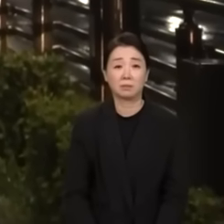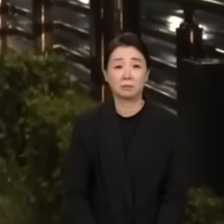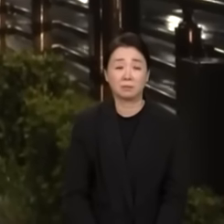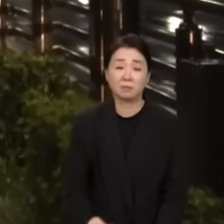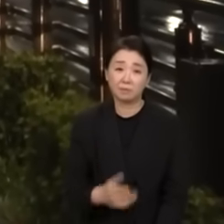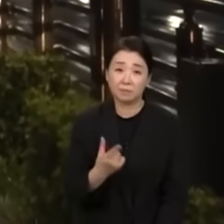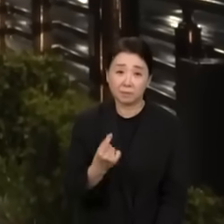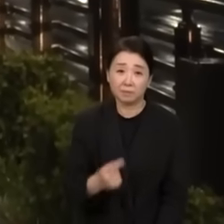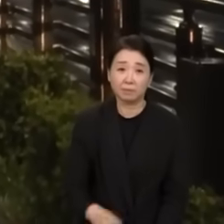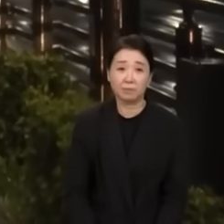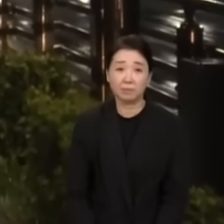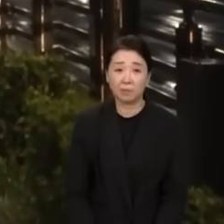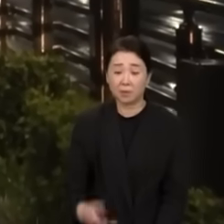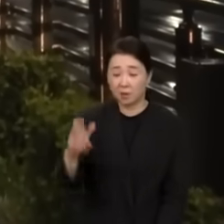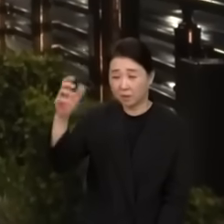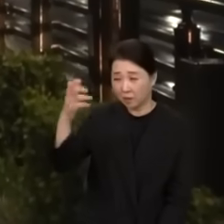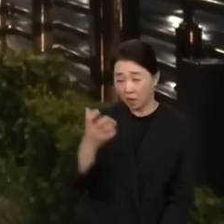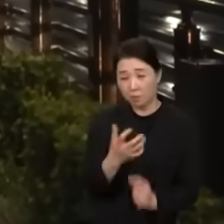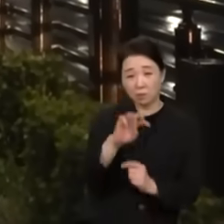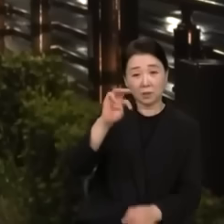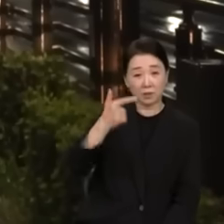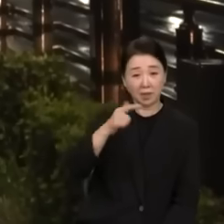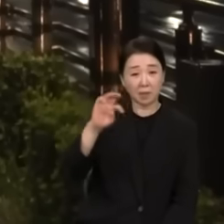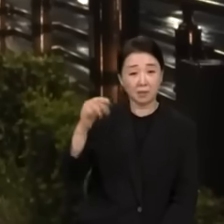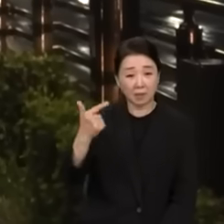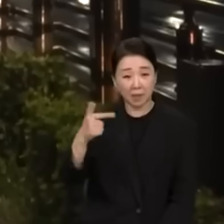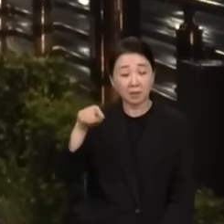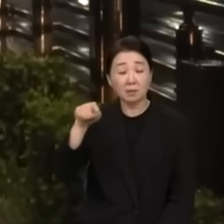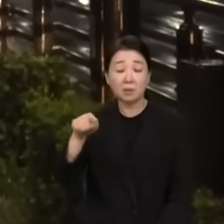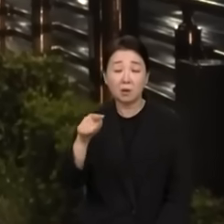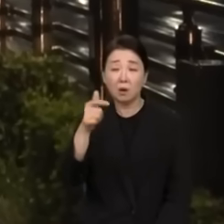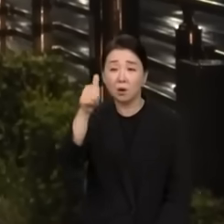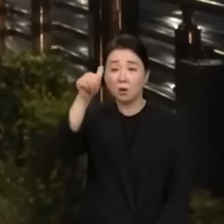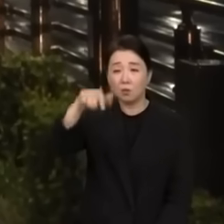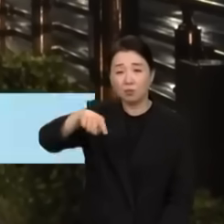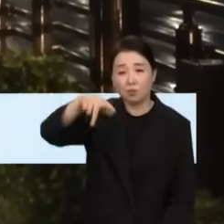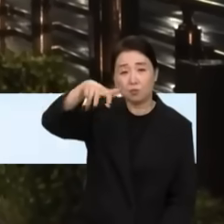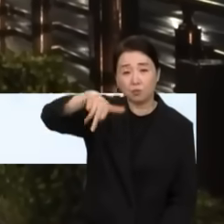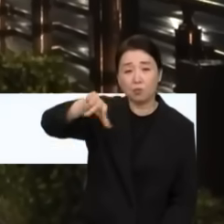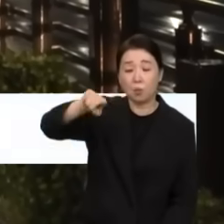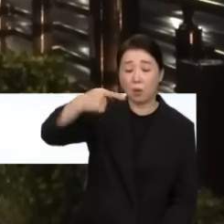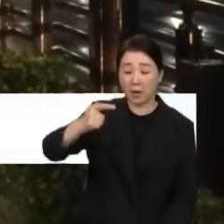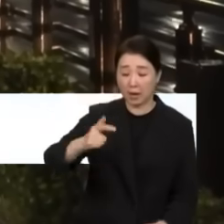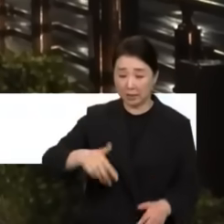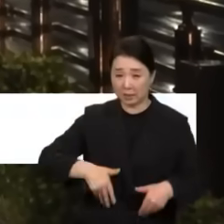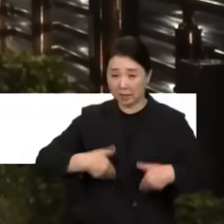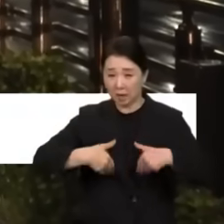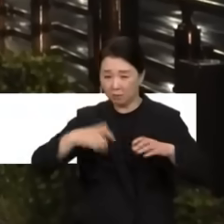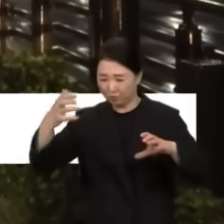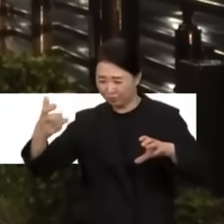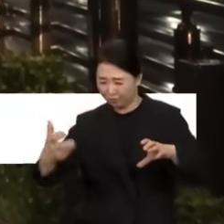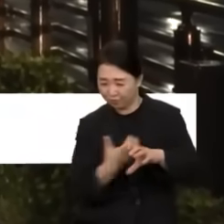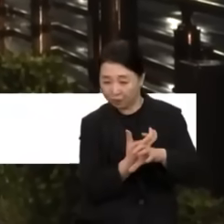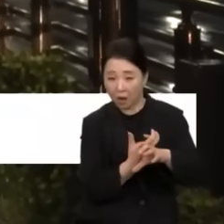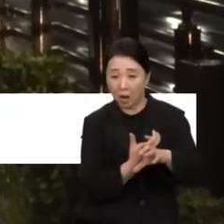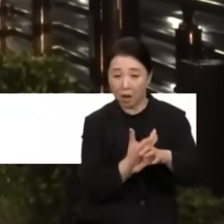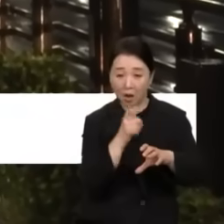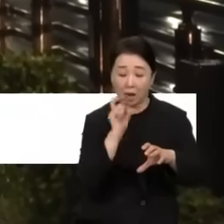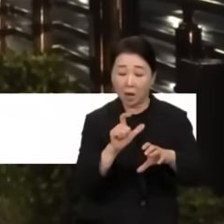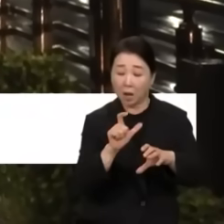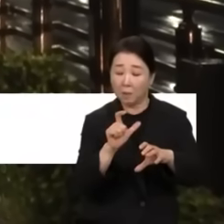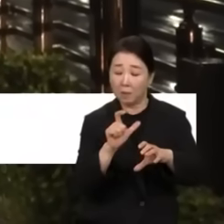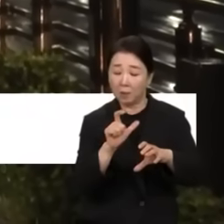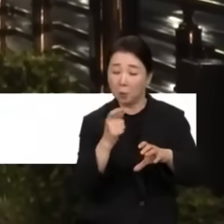네, 그렇습니다. 태풍 산산은 현재 후쿠오카 남쪽을 통과하고 있습니다. 매우 강함에서 강함으로 한 단계